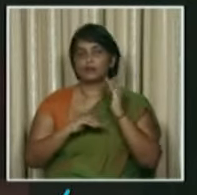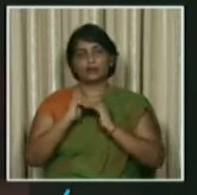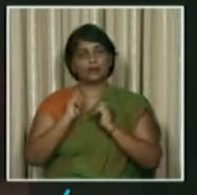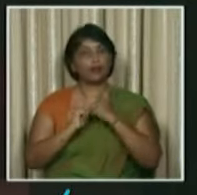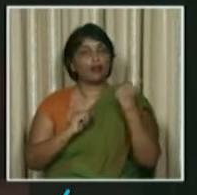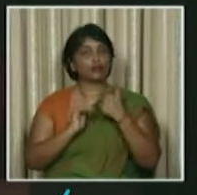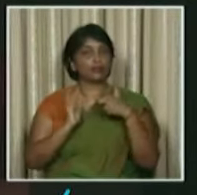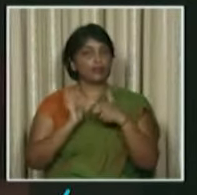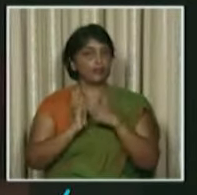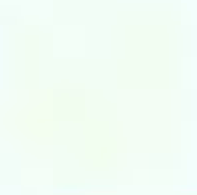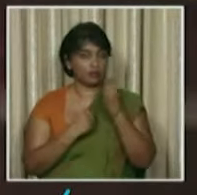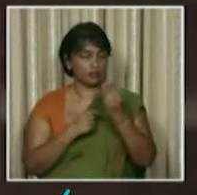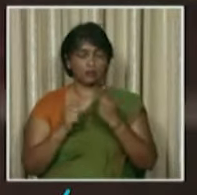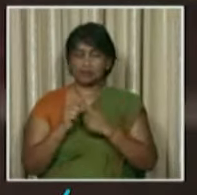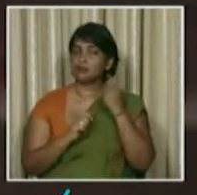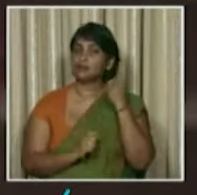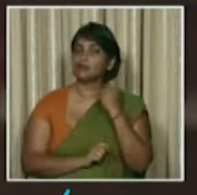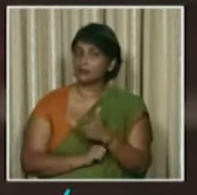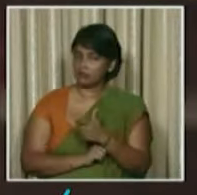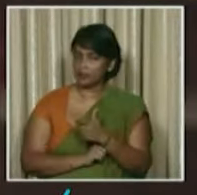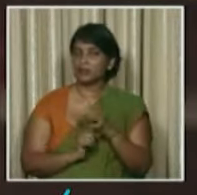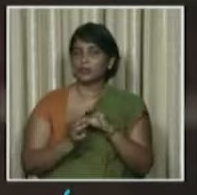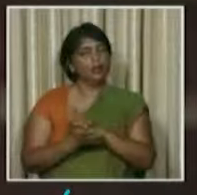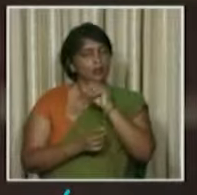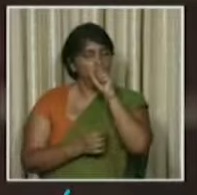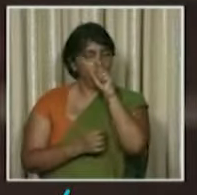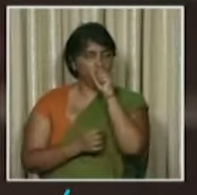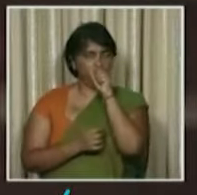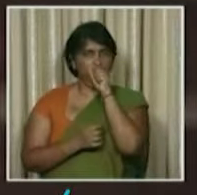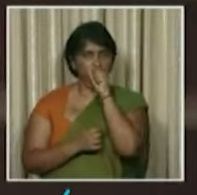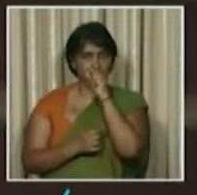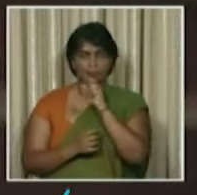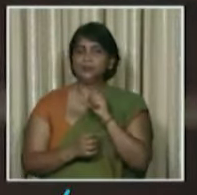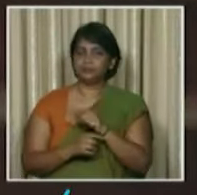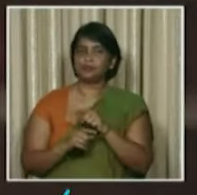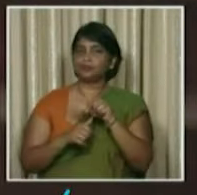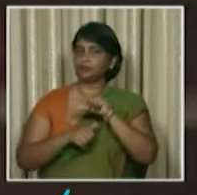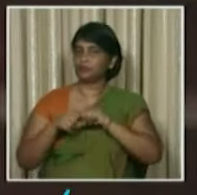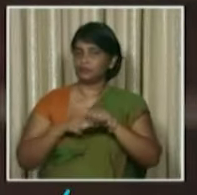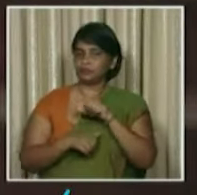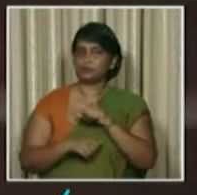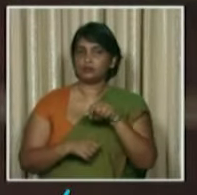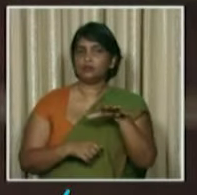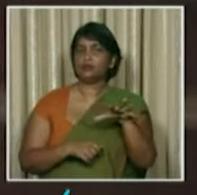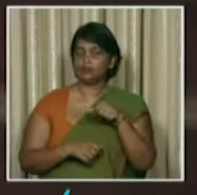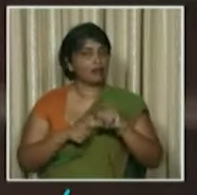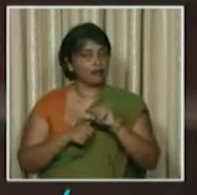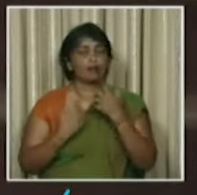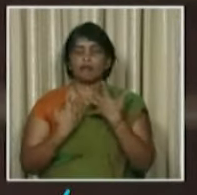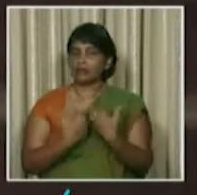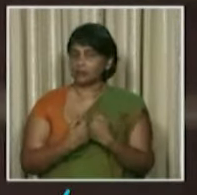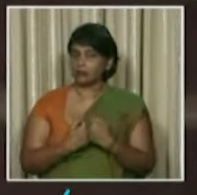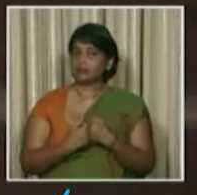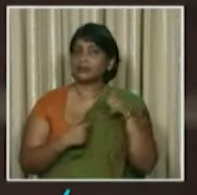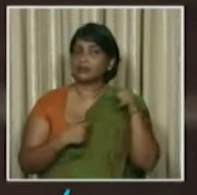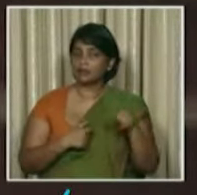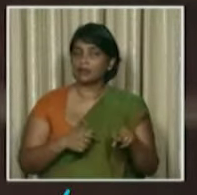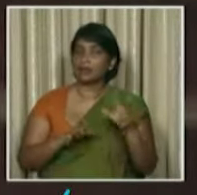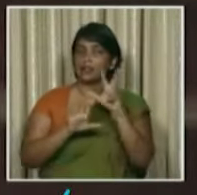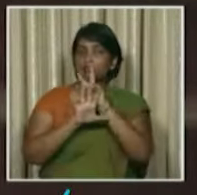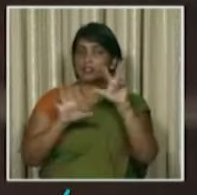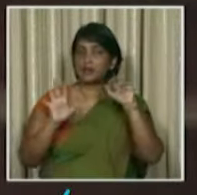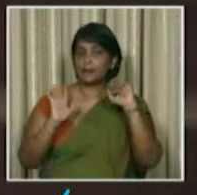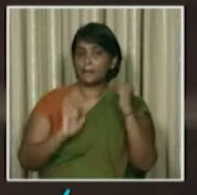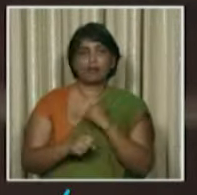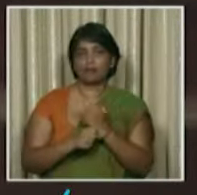වීසා ක්‍රමවේදය ක්‍රියාත්මක වන්නේ. ලෝකේ රටවල් 64ක් මේ VFS කියන ආයතනය පාවිච්චි කරනවා තමන්ගේ වීසා කටයුතු. දැන් මේ 18යි 50